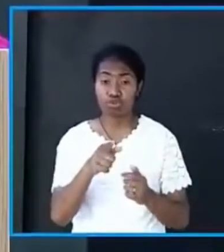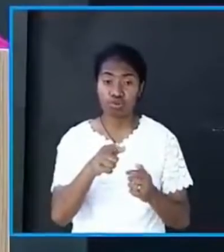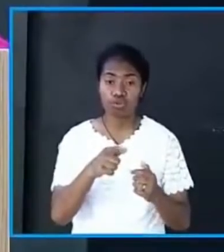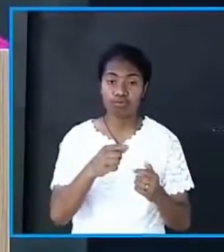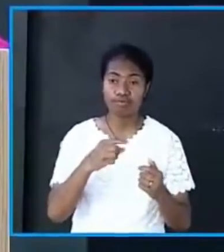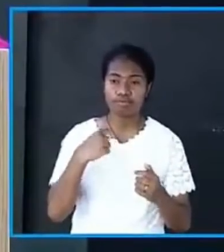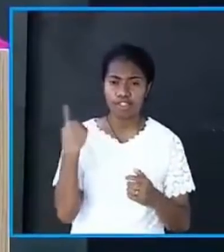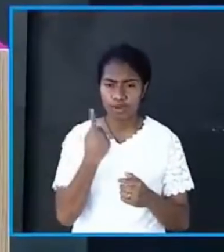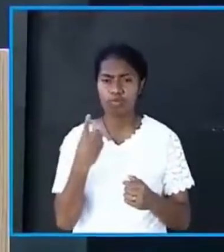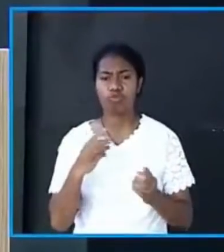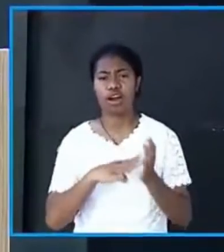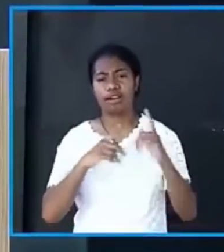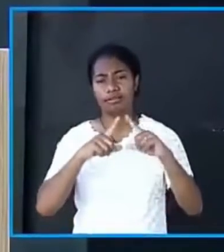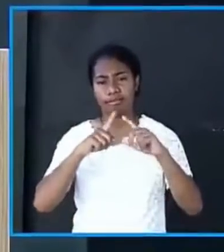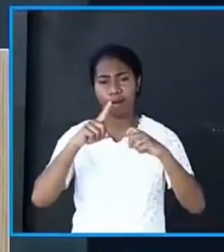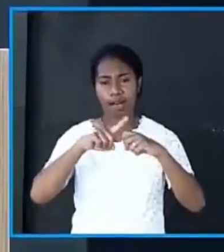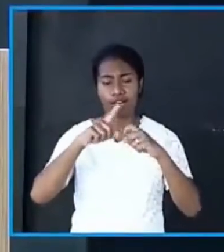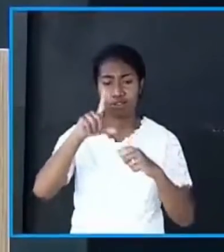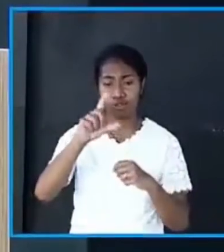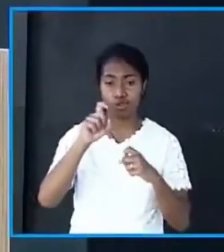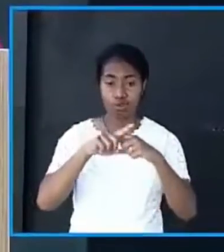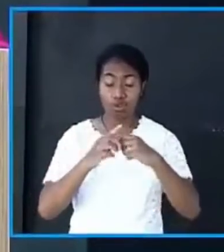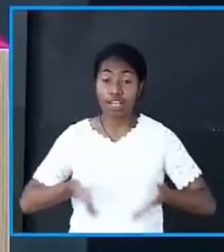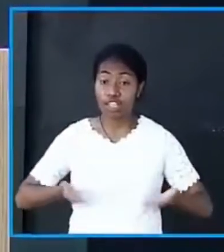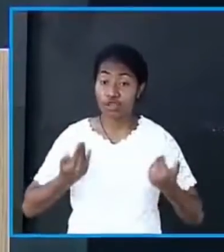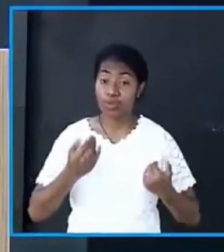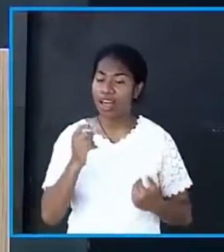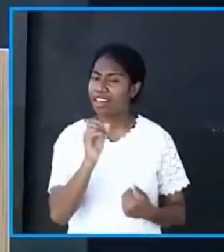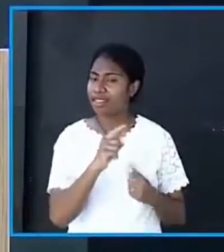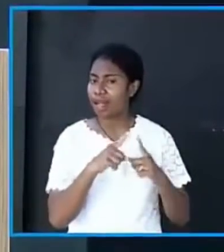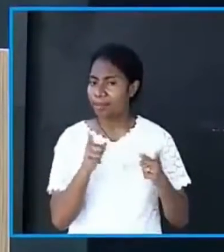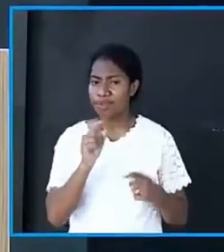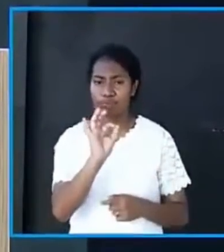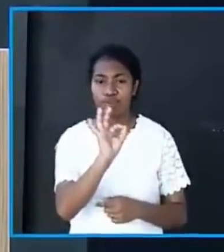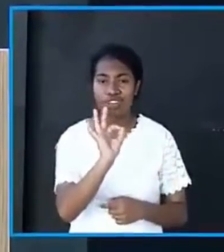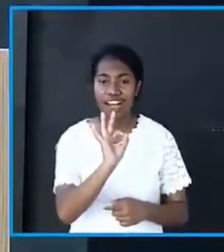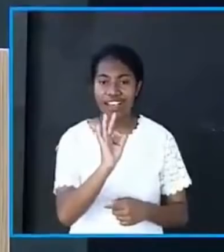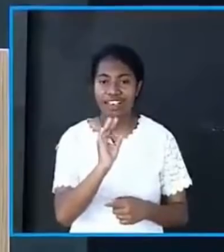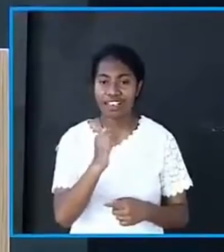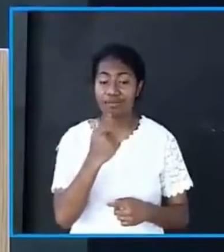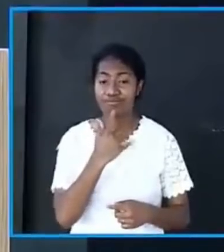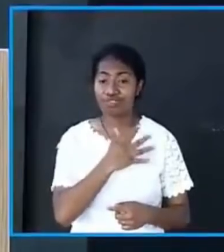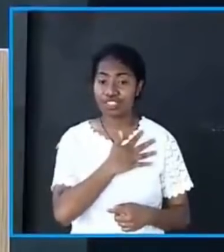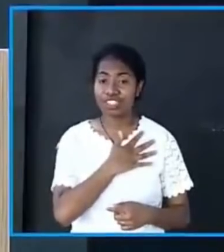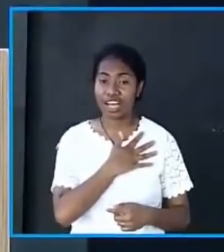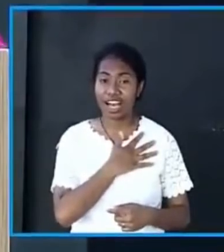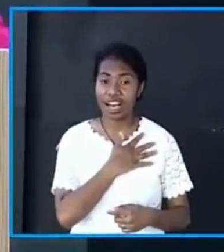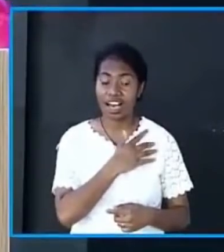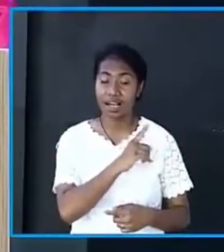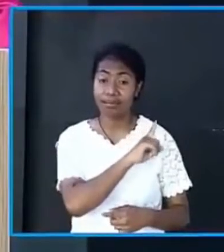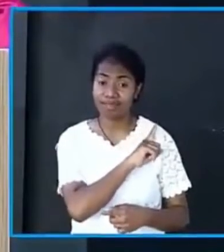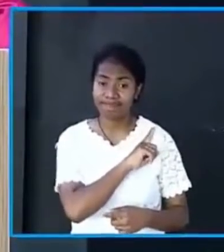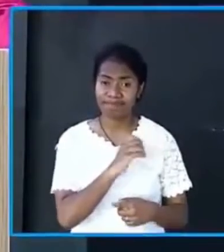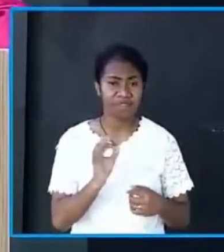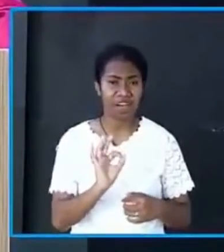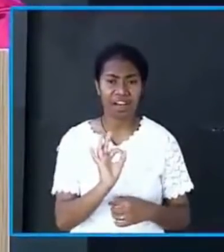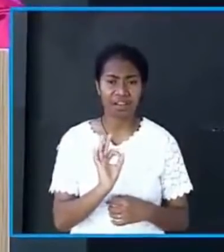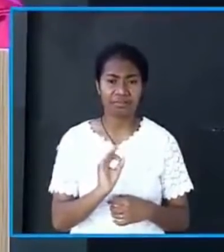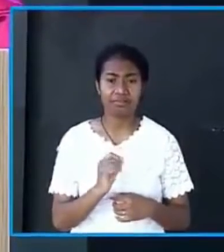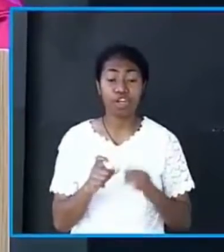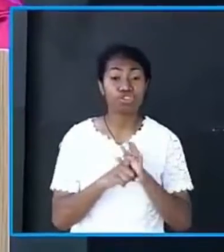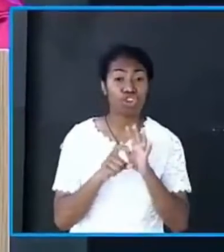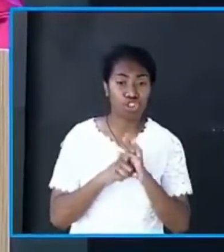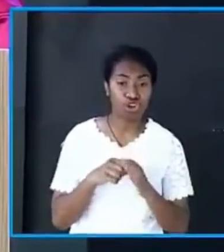baik Hai Anjing Apakah anjing mempunyai pikiran